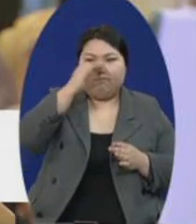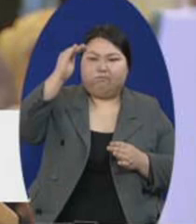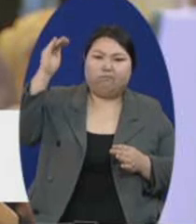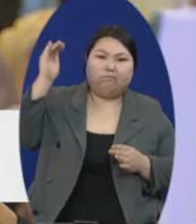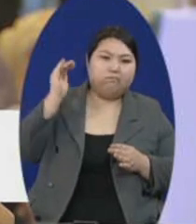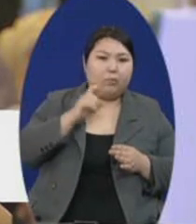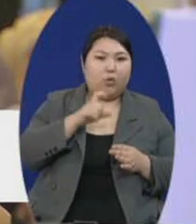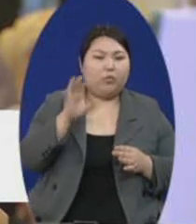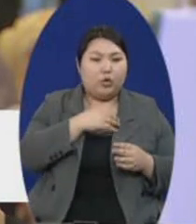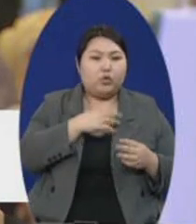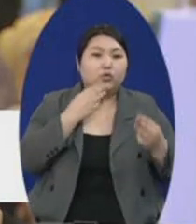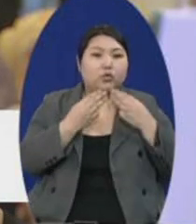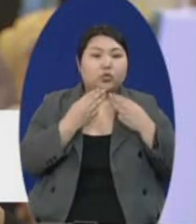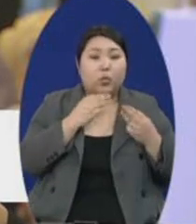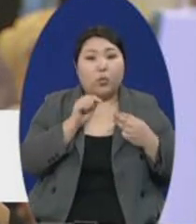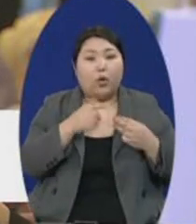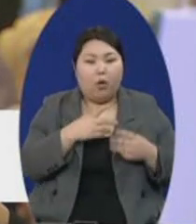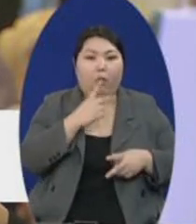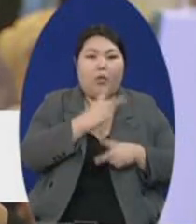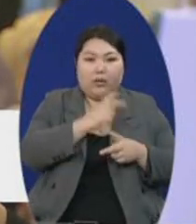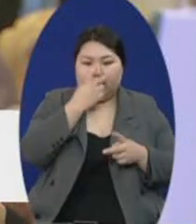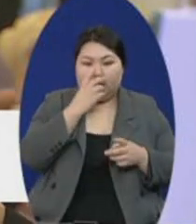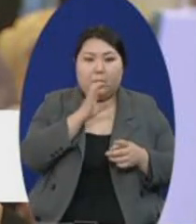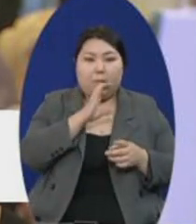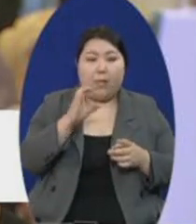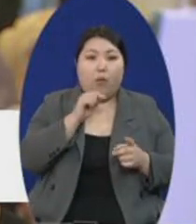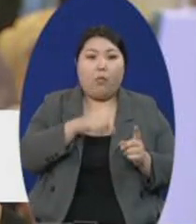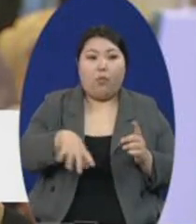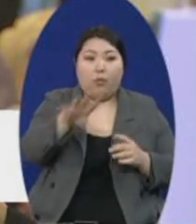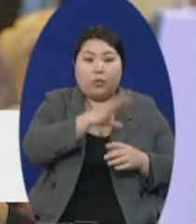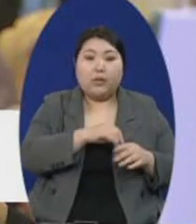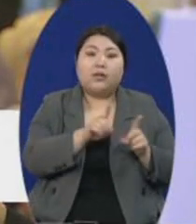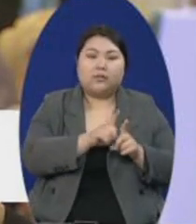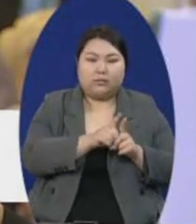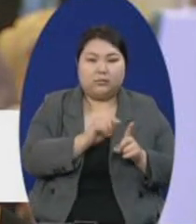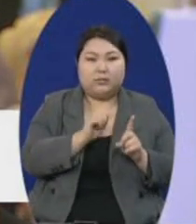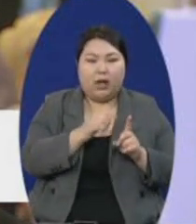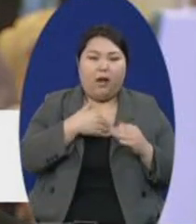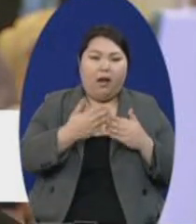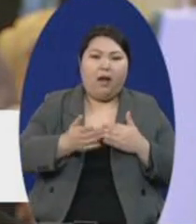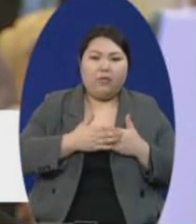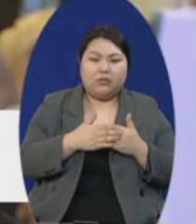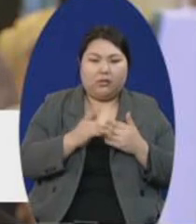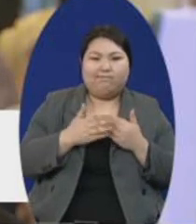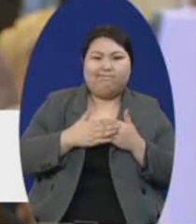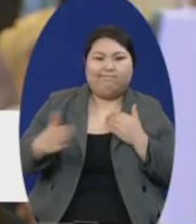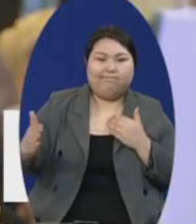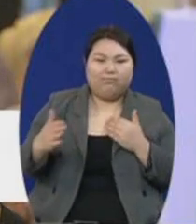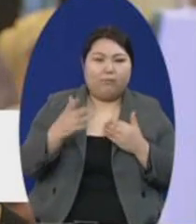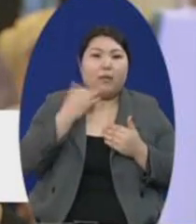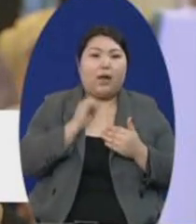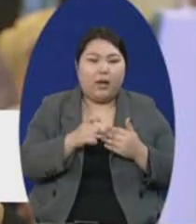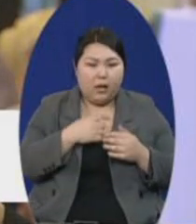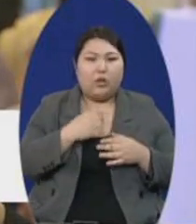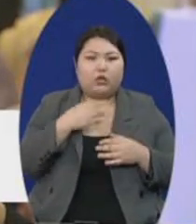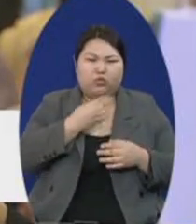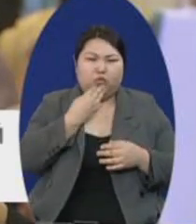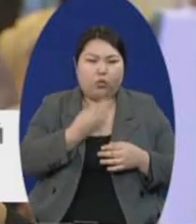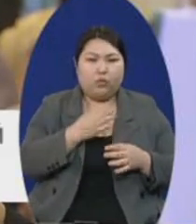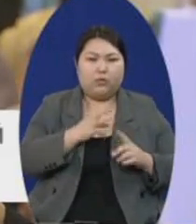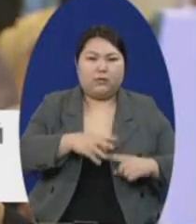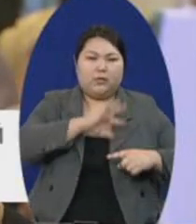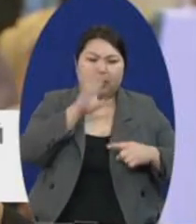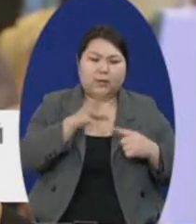шалгалт, шүүхийн хөдөлгөөн гэсэн. Одоо авилгалаас ангилах ингээд баг. Шударга зарчмтай